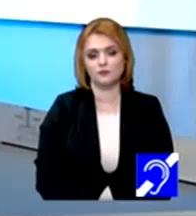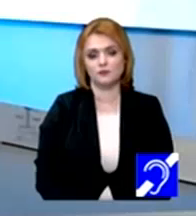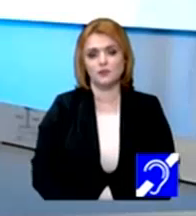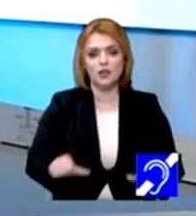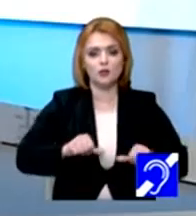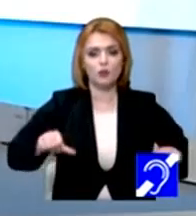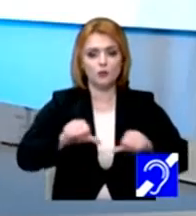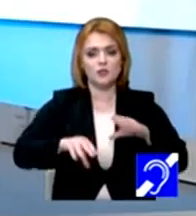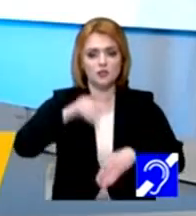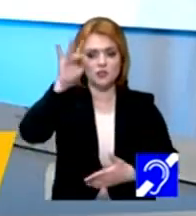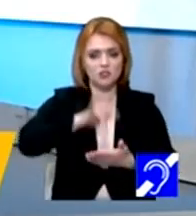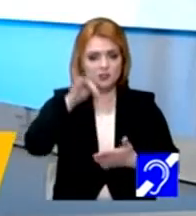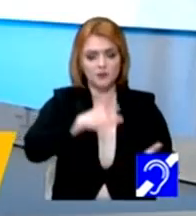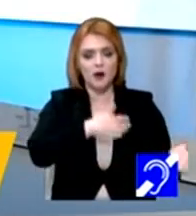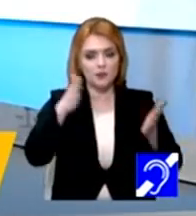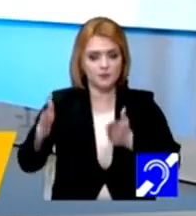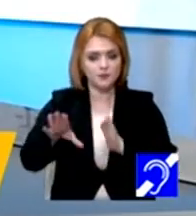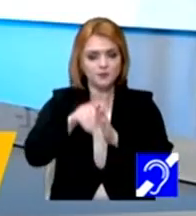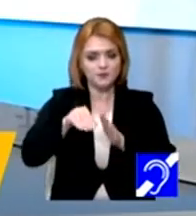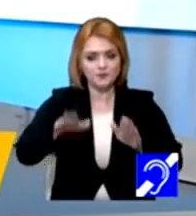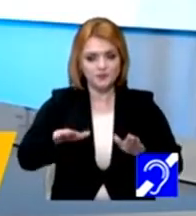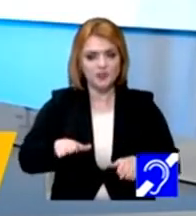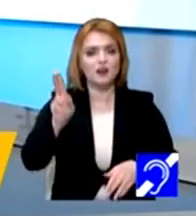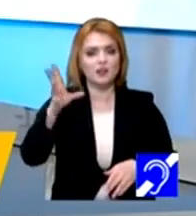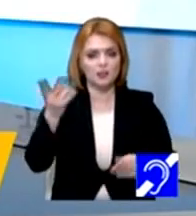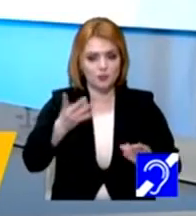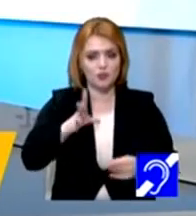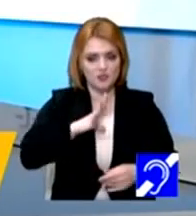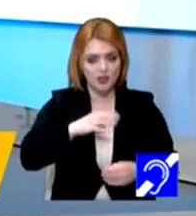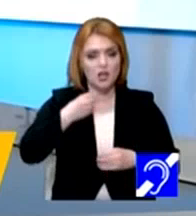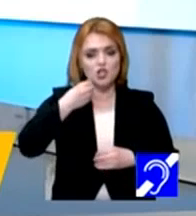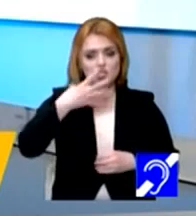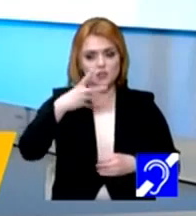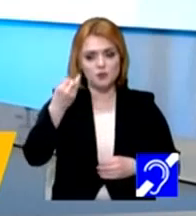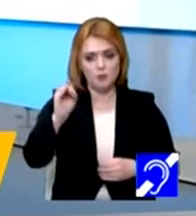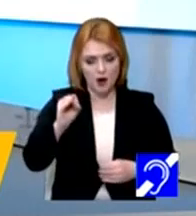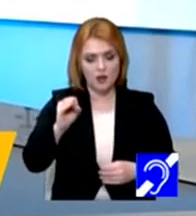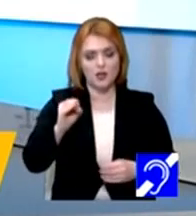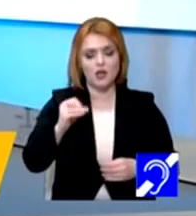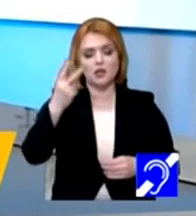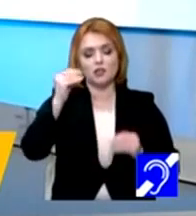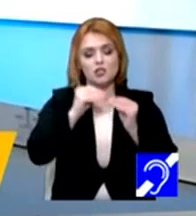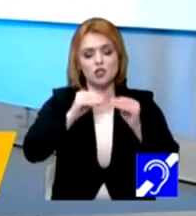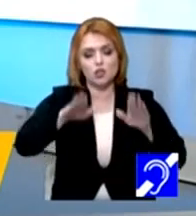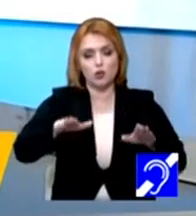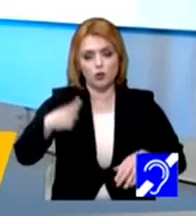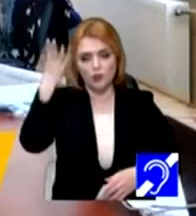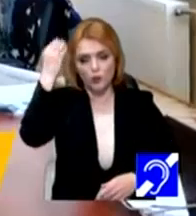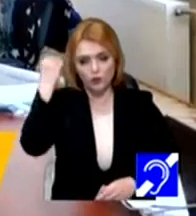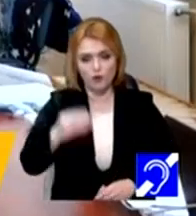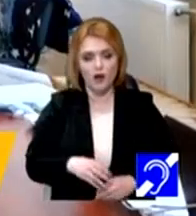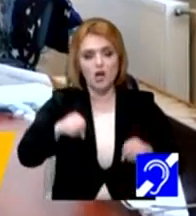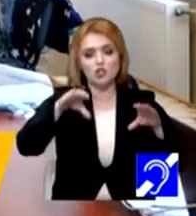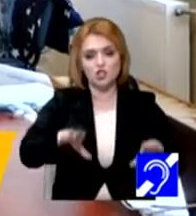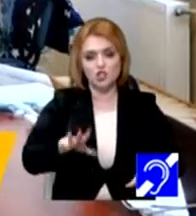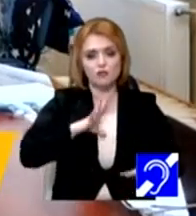Comisia Electorală Centrală a amânat alegerile locale noi care urmau să aibă loc în 15 mai în 10 localități din Republica Moldova.